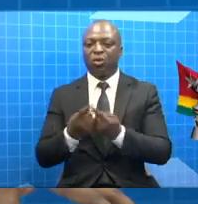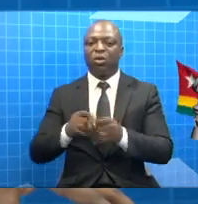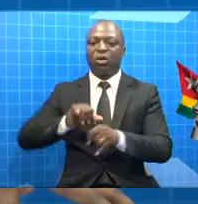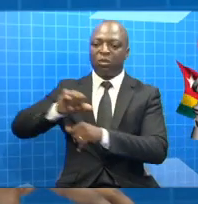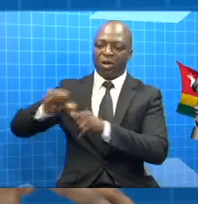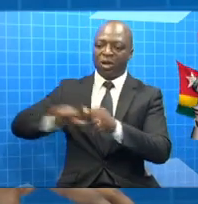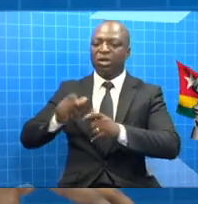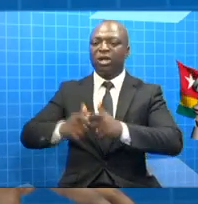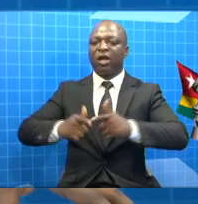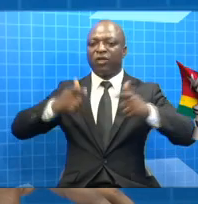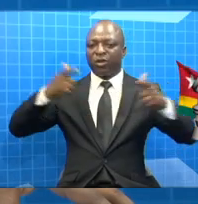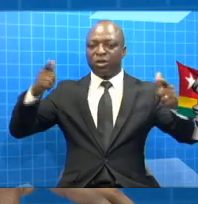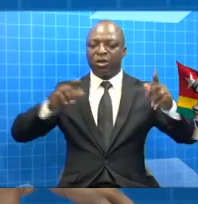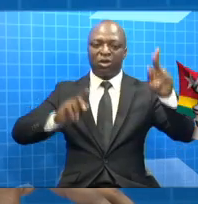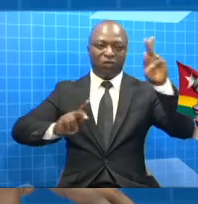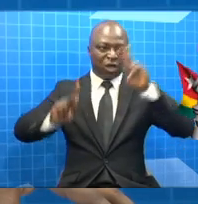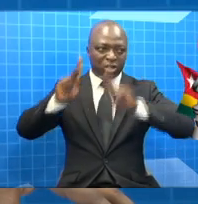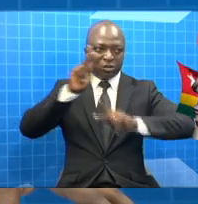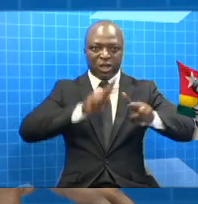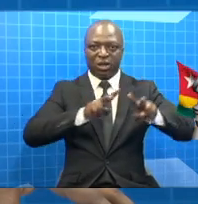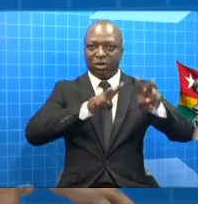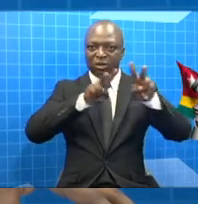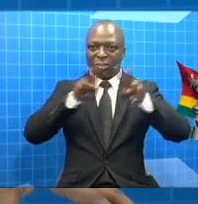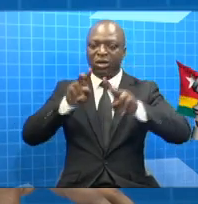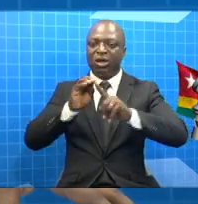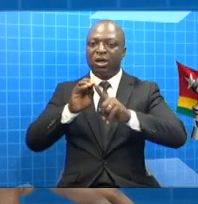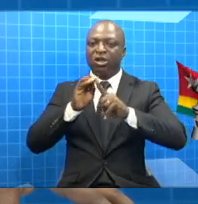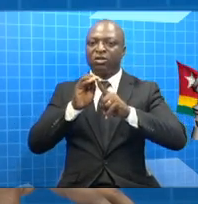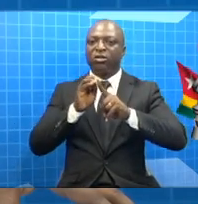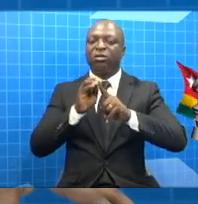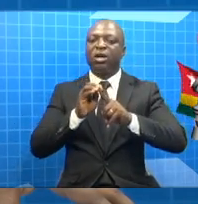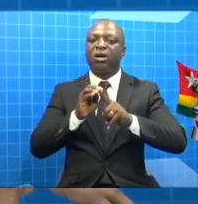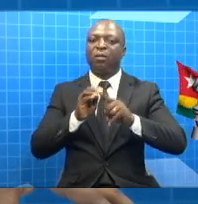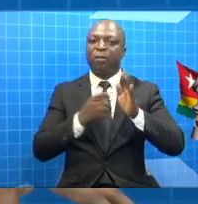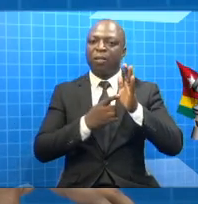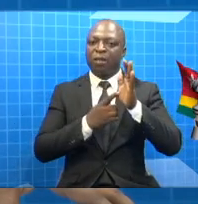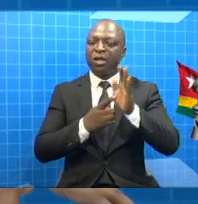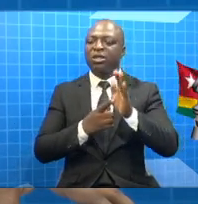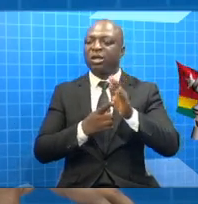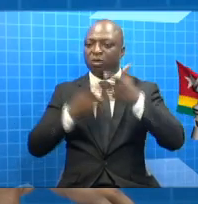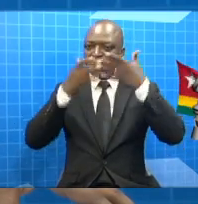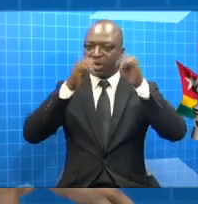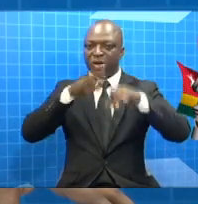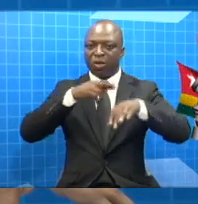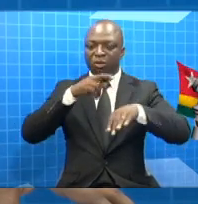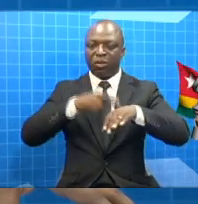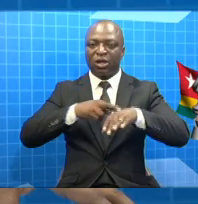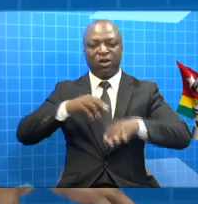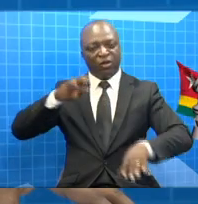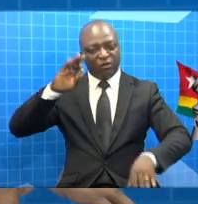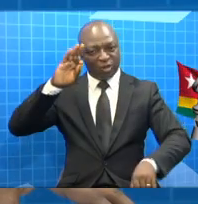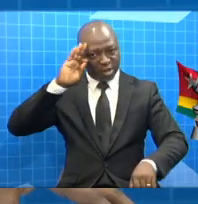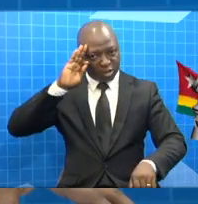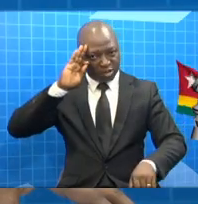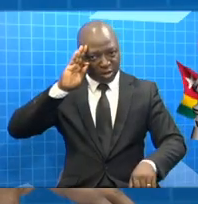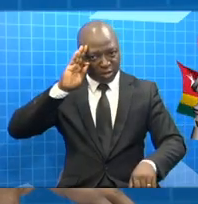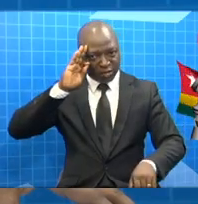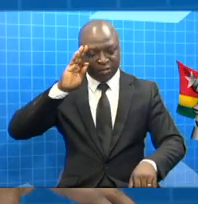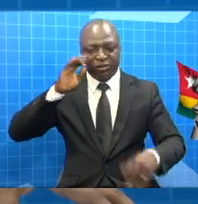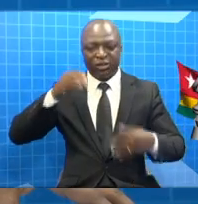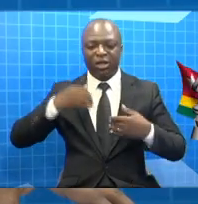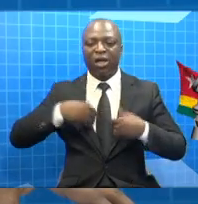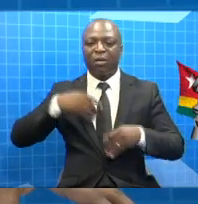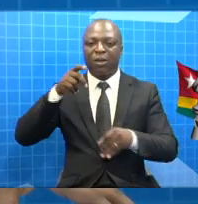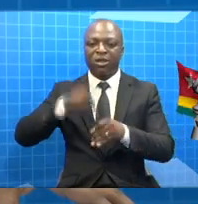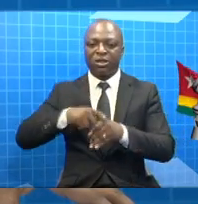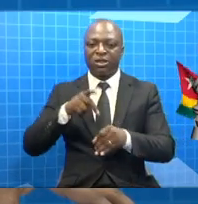d'envergure devant des spectateurs exclusivement masqués. Le président de la République, Fort Essozimna Nyasimbe, y a pris